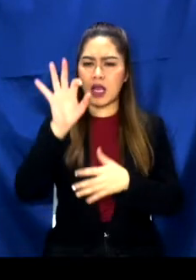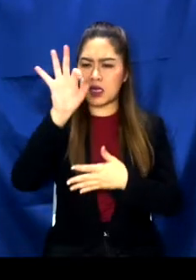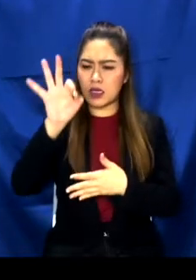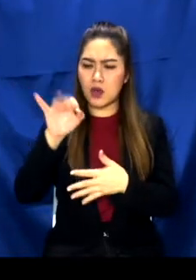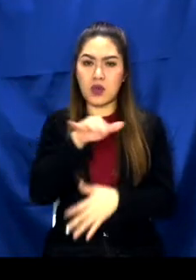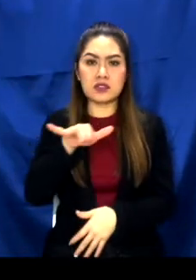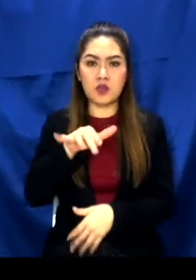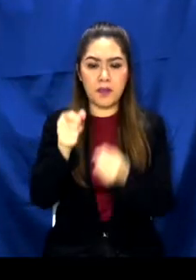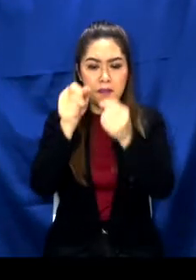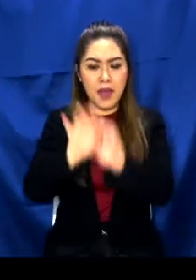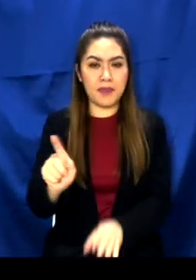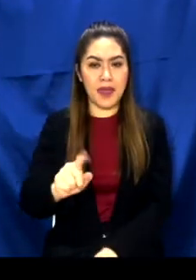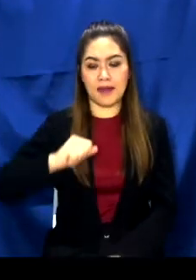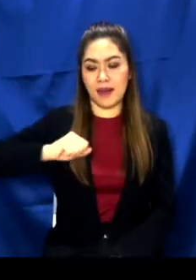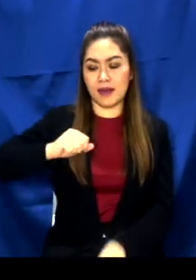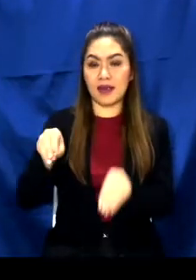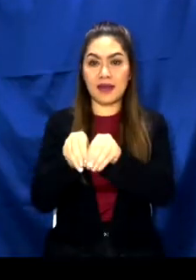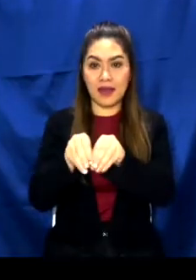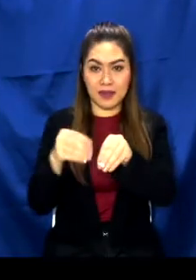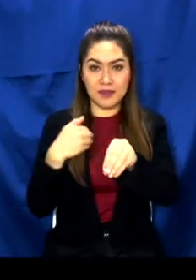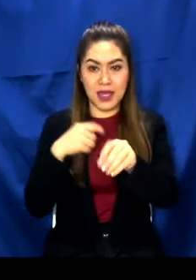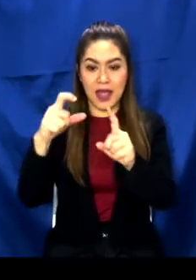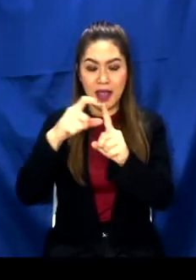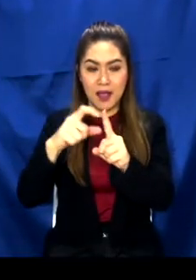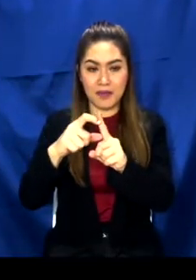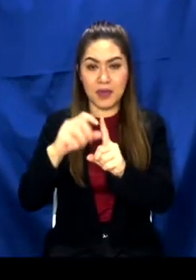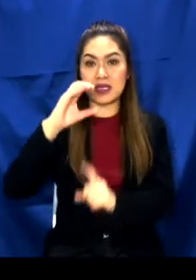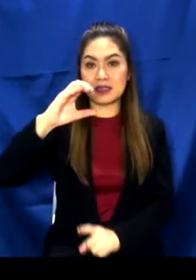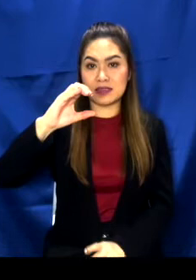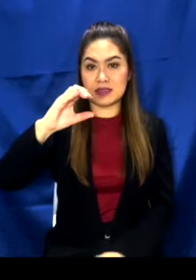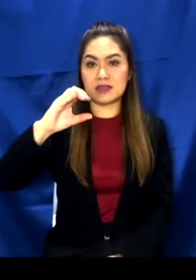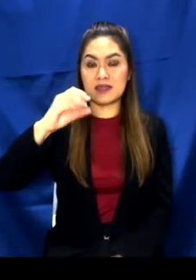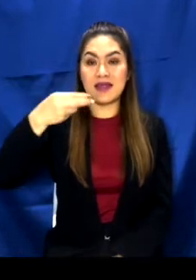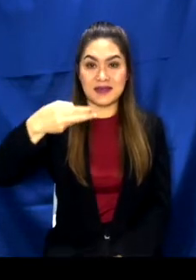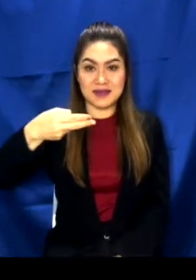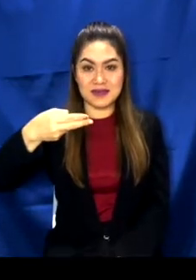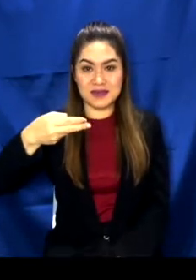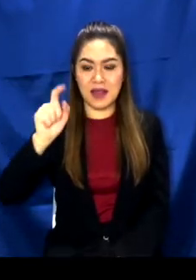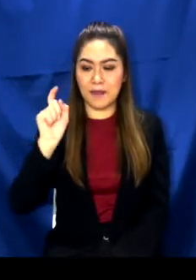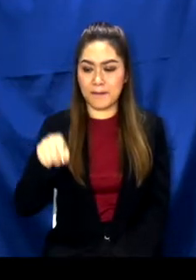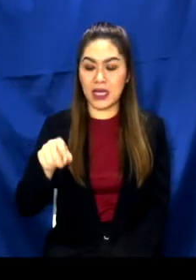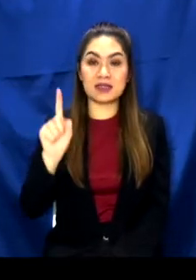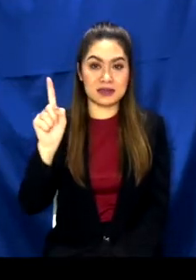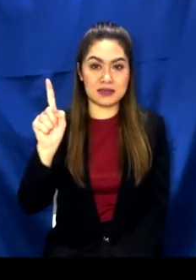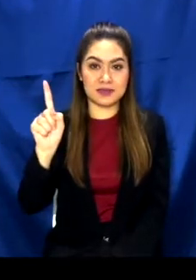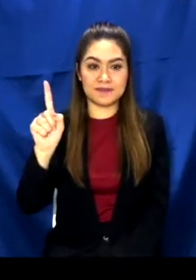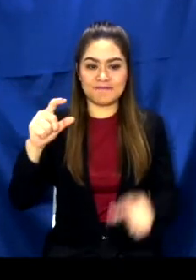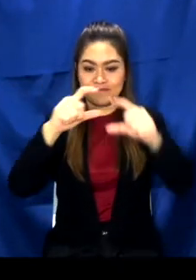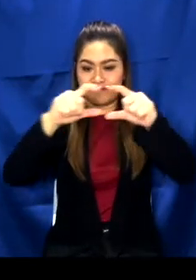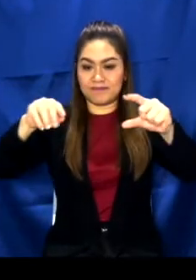าเราจะไปข้างๆก็ได้ค่ะตรงเนี้ยมันจะมีคำว่าคาแรคเตอร์อยู่ให้คลิก1ทีนะคะคลิก